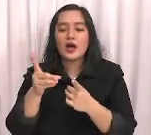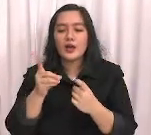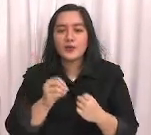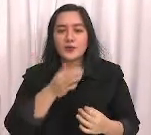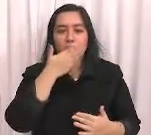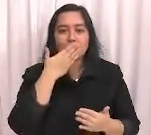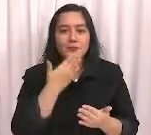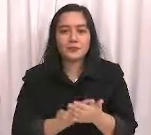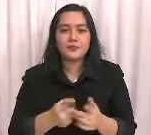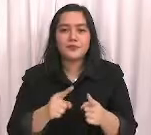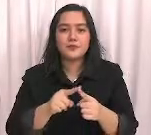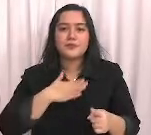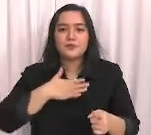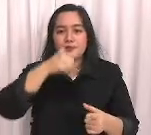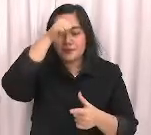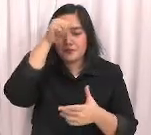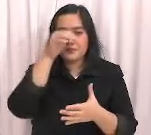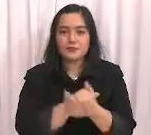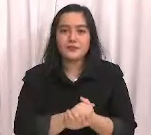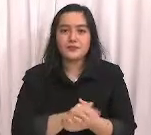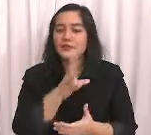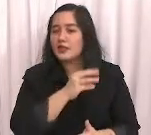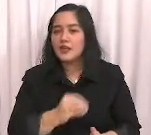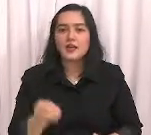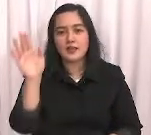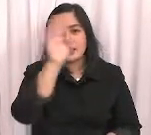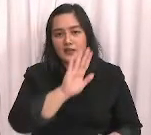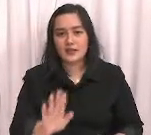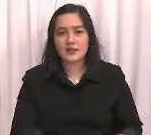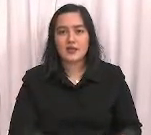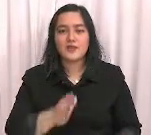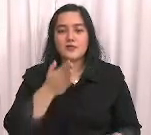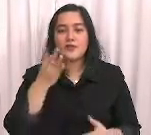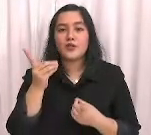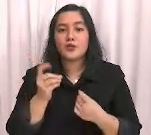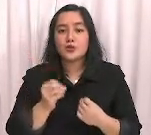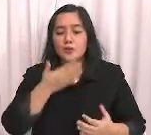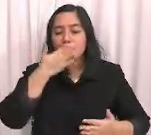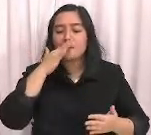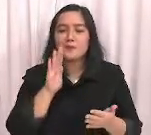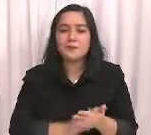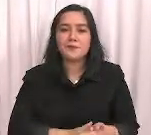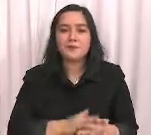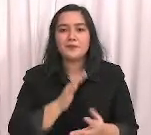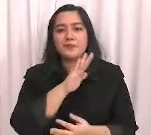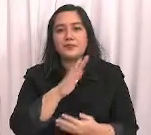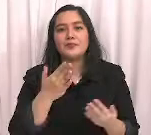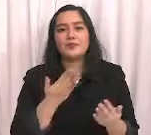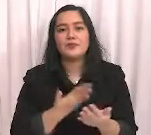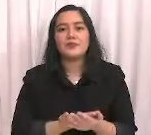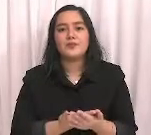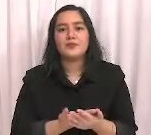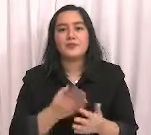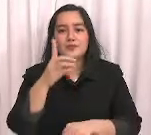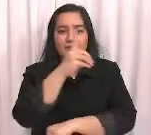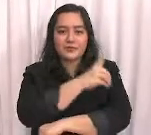I will do good to my husband and will not do evil all the days of my life. Amen.